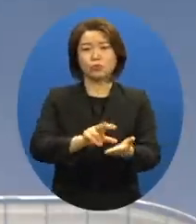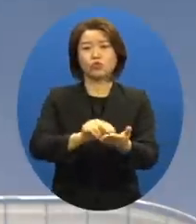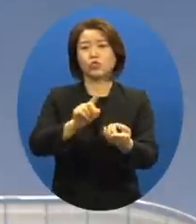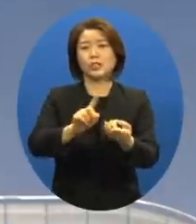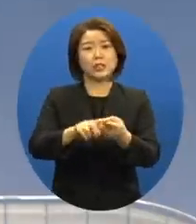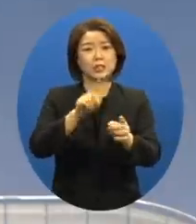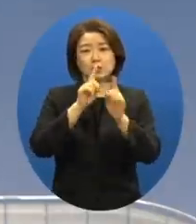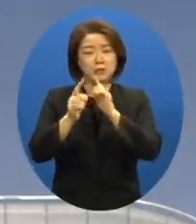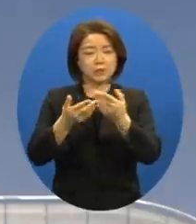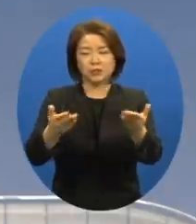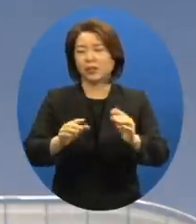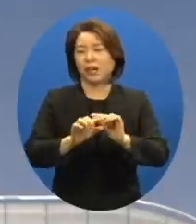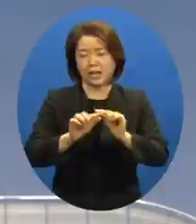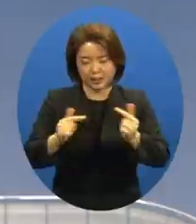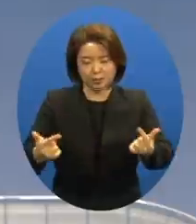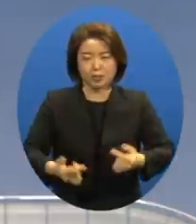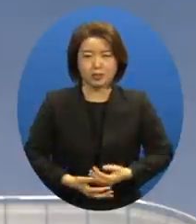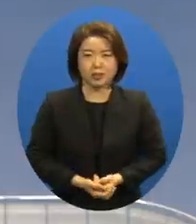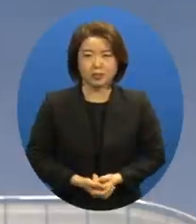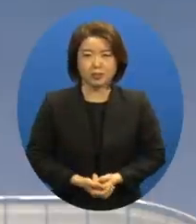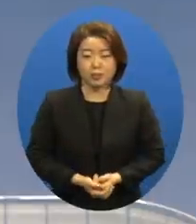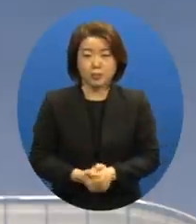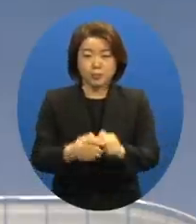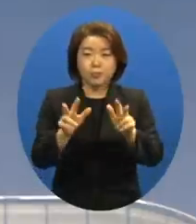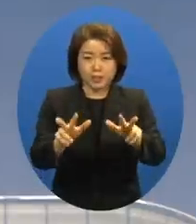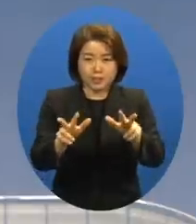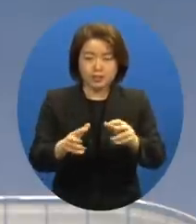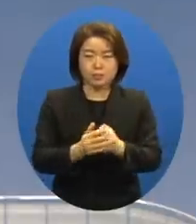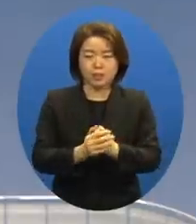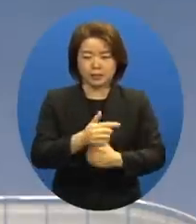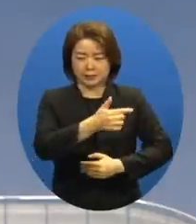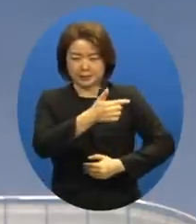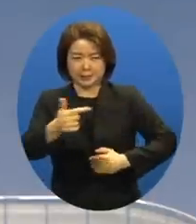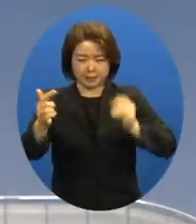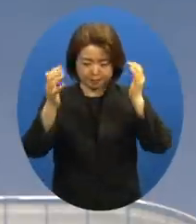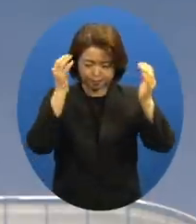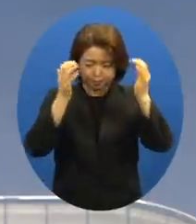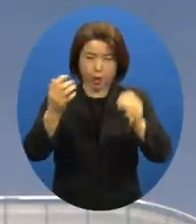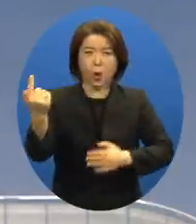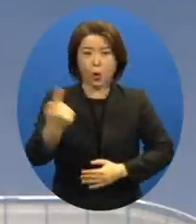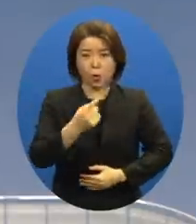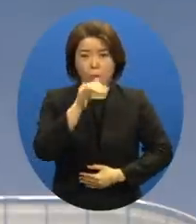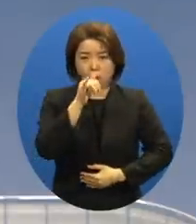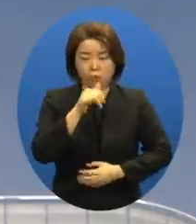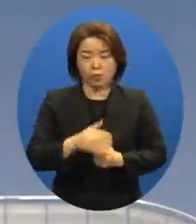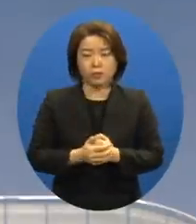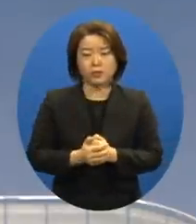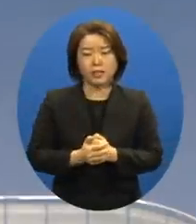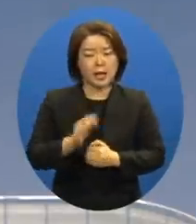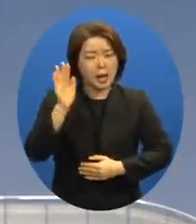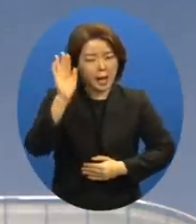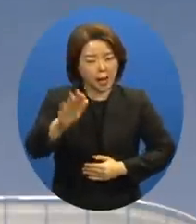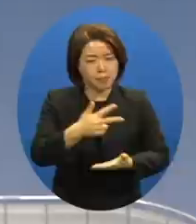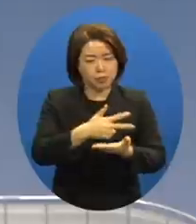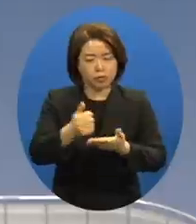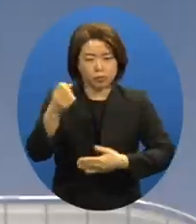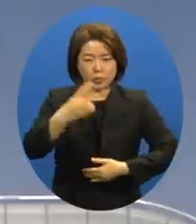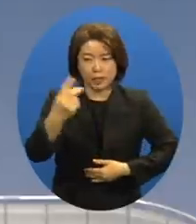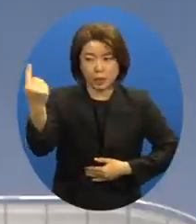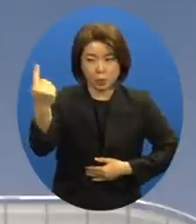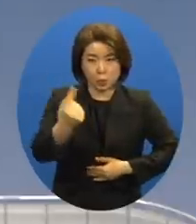있는 게 아니라는 겁니다 지금은 큰 환란이 맺고 또 주님이 다시 오실 날이 더